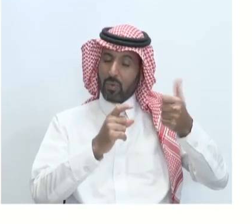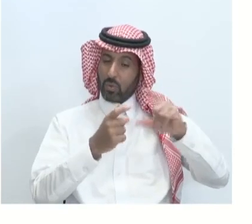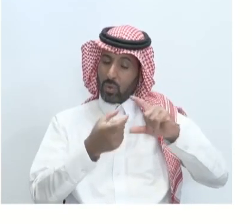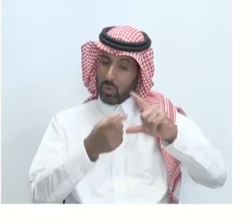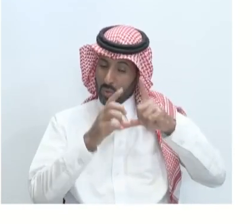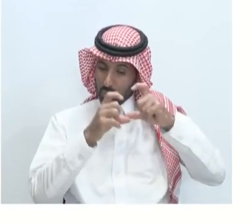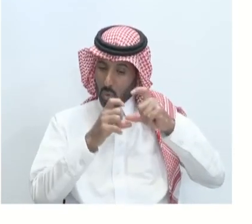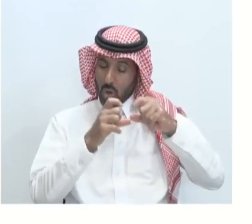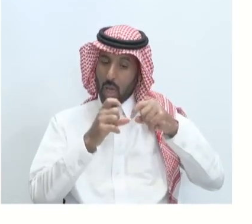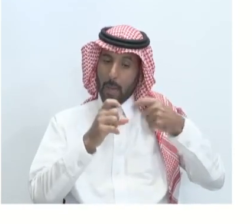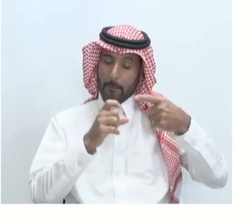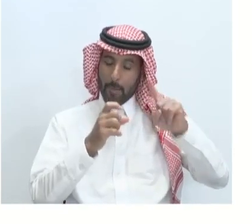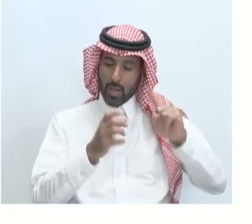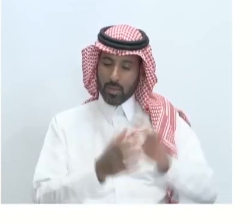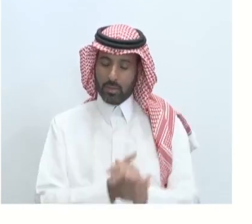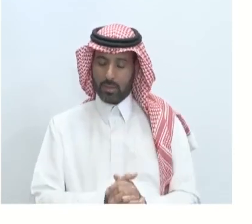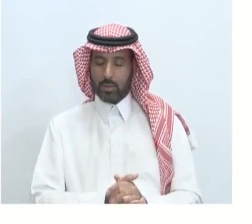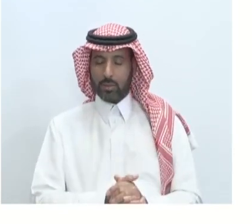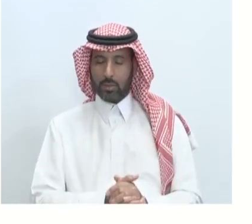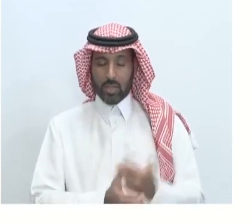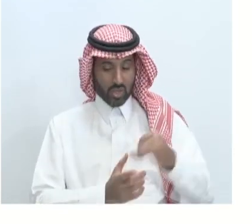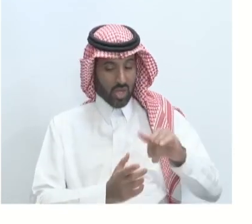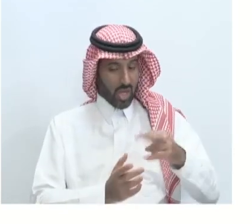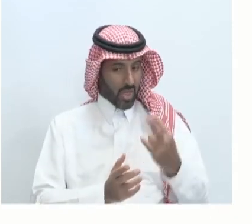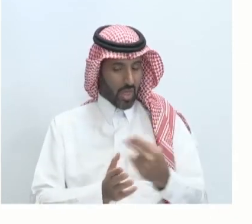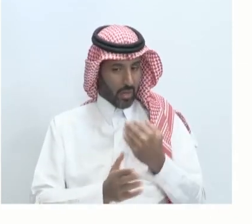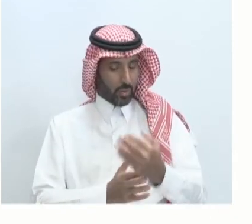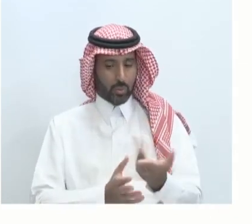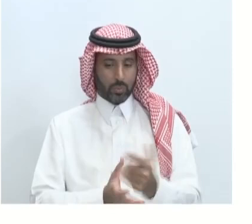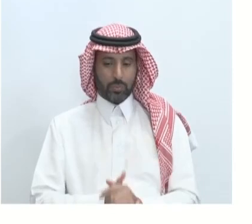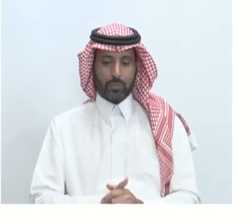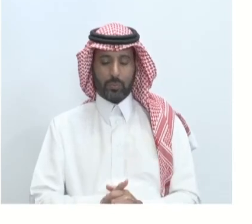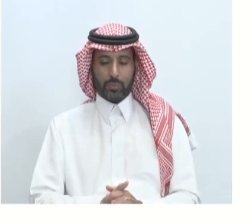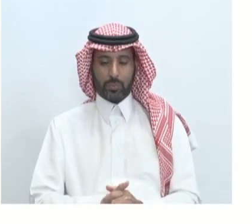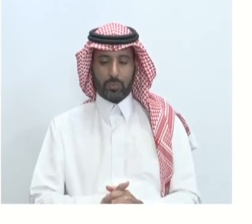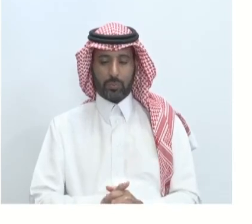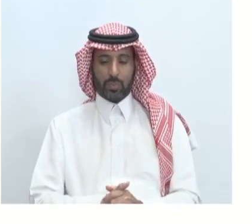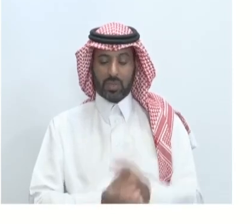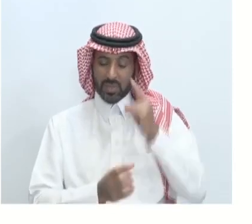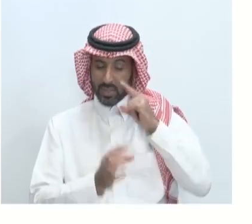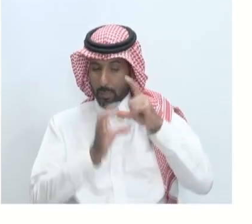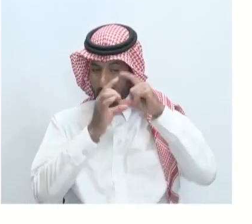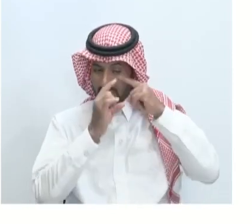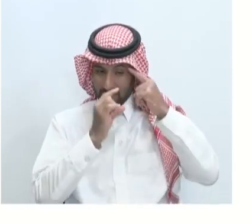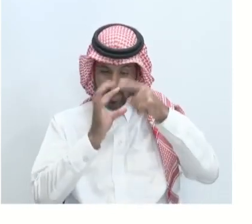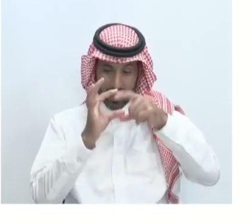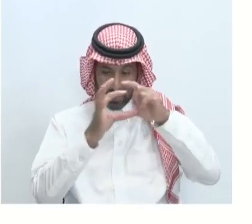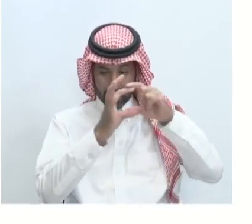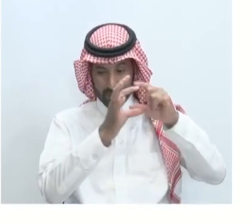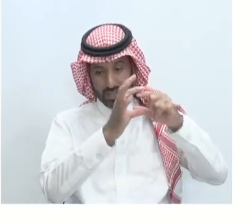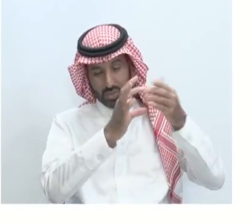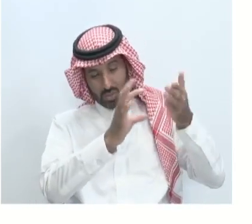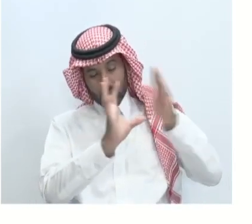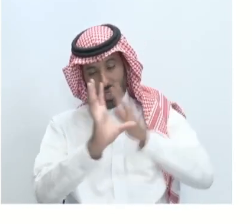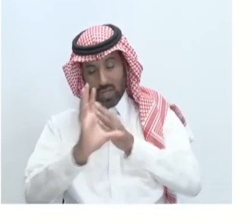ب اما الطريقه الثانيه عزيزي الطالب عزيزتي الطالبه باستخدام عدسه تصحيح توضع امام